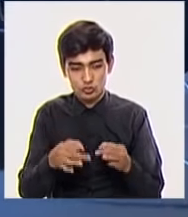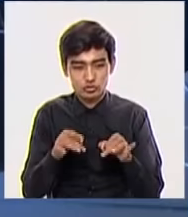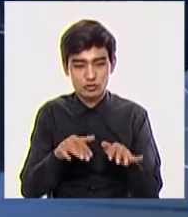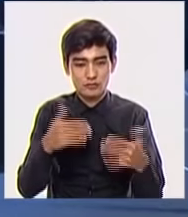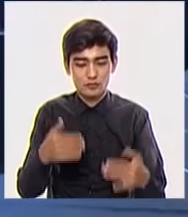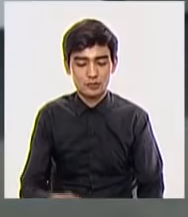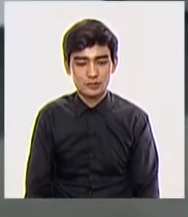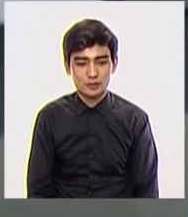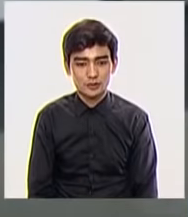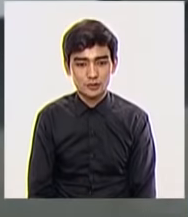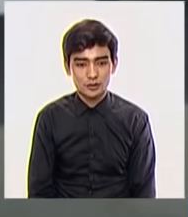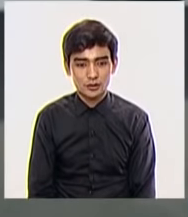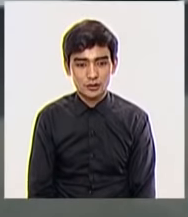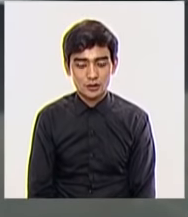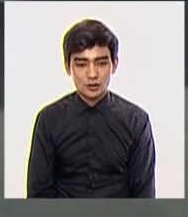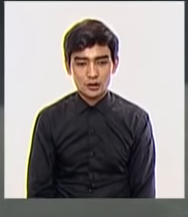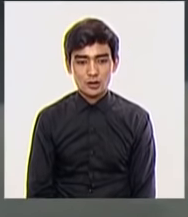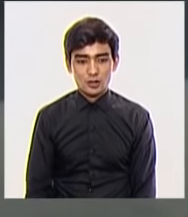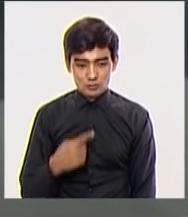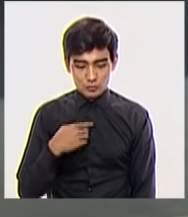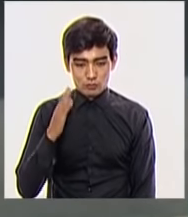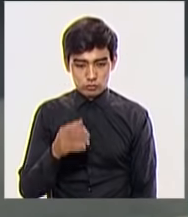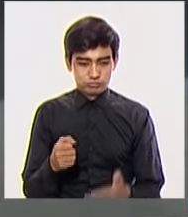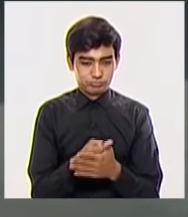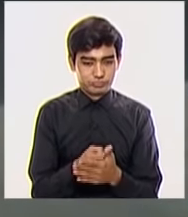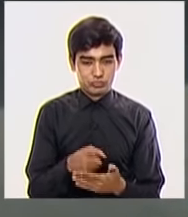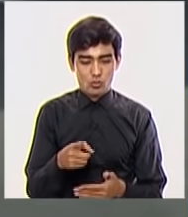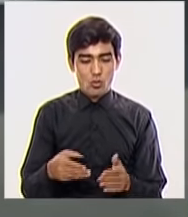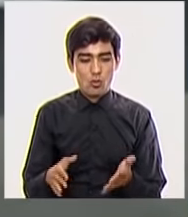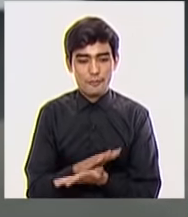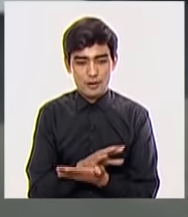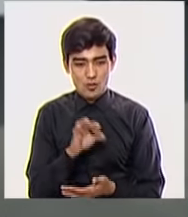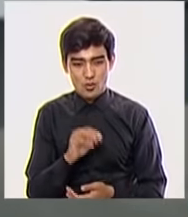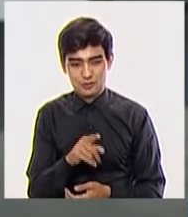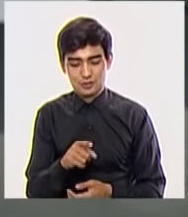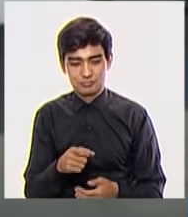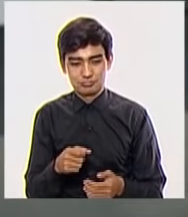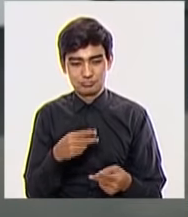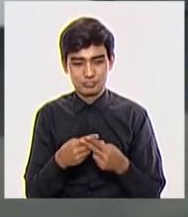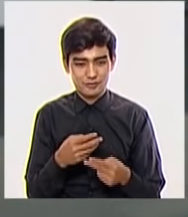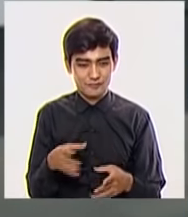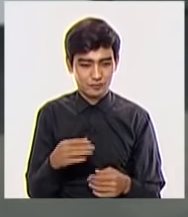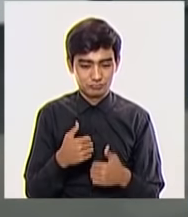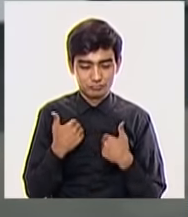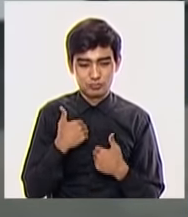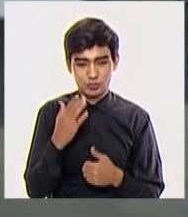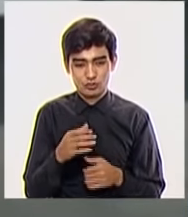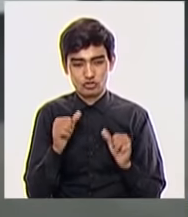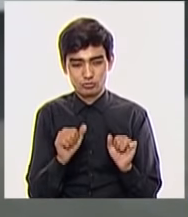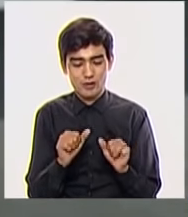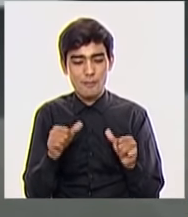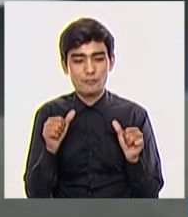решение. Безусловно, мы будем добиваться отмены этого приговора всеми доступными средствами правовой